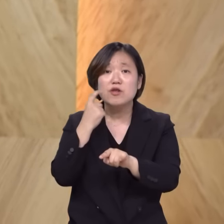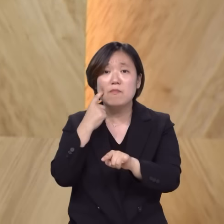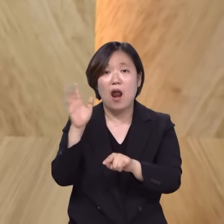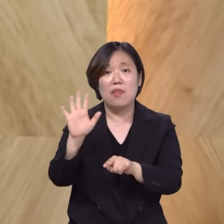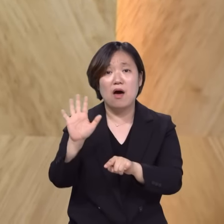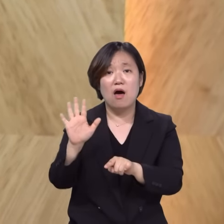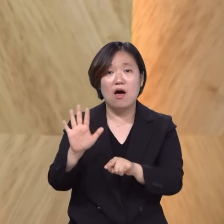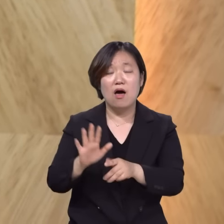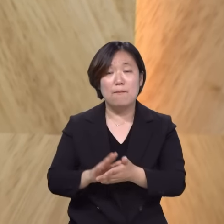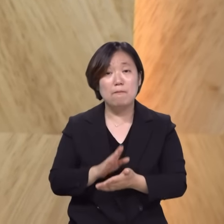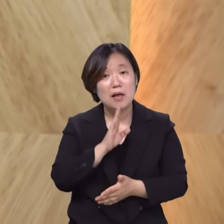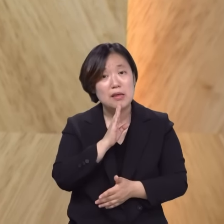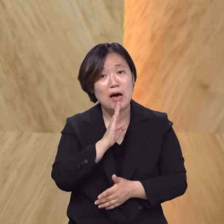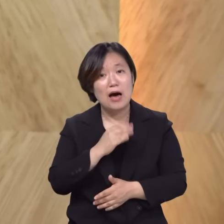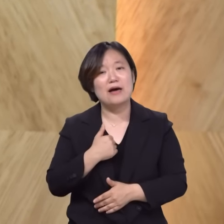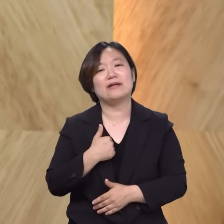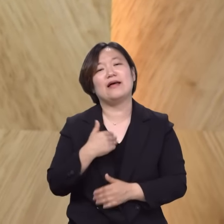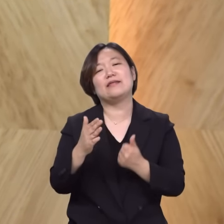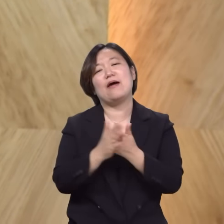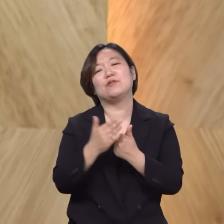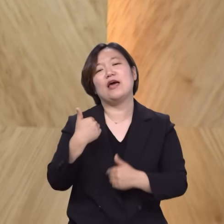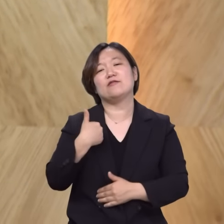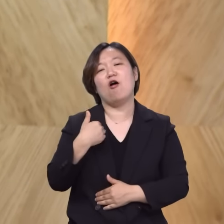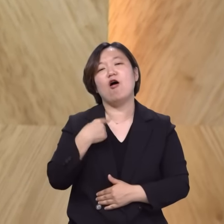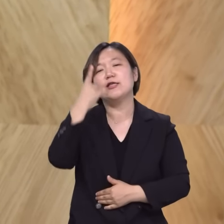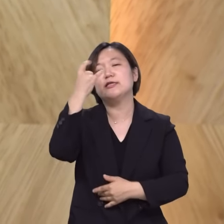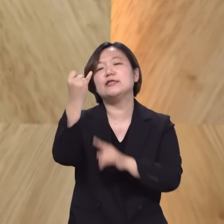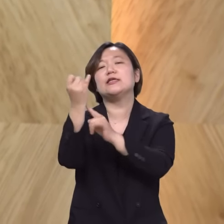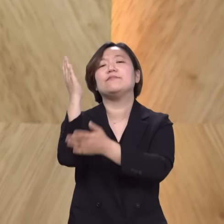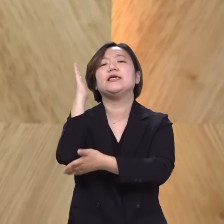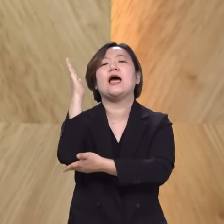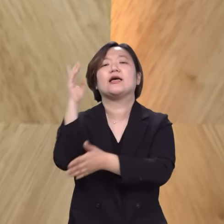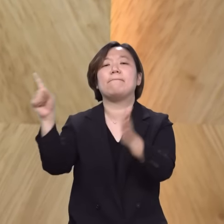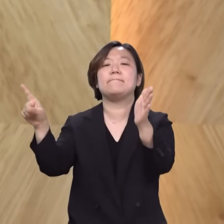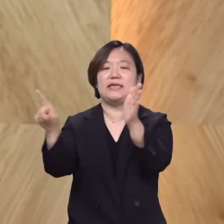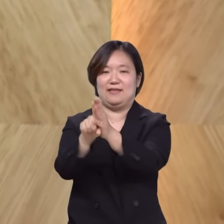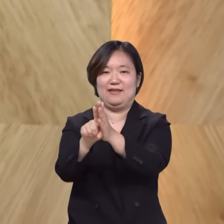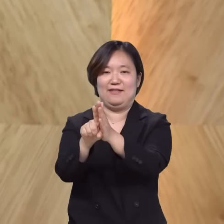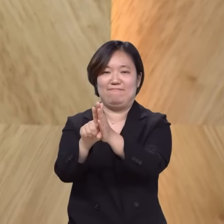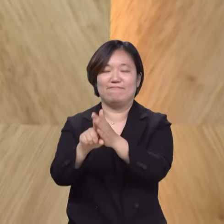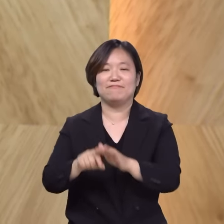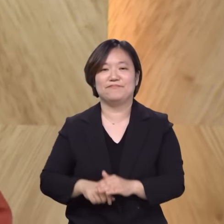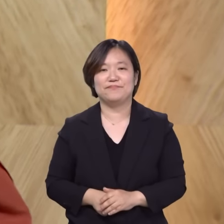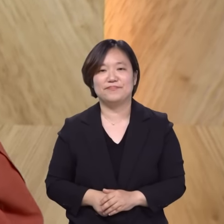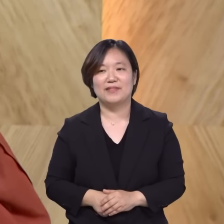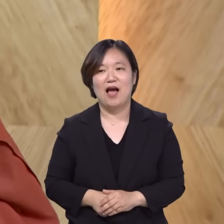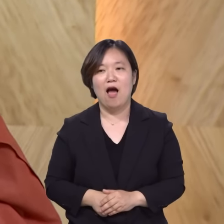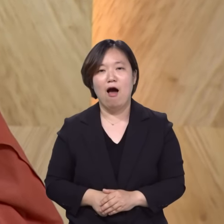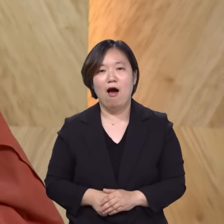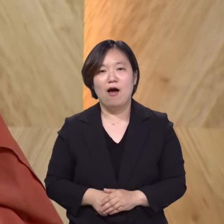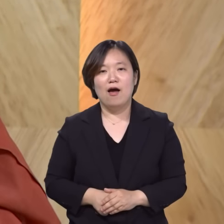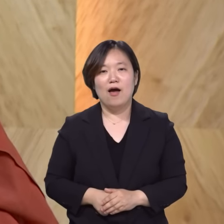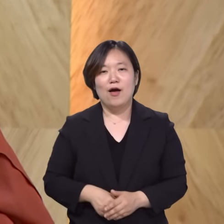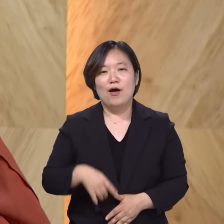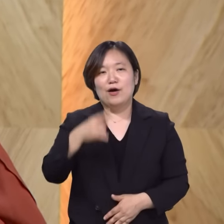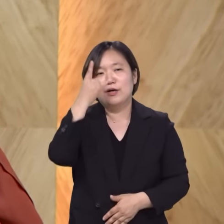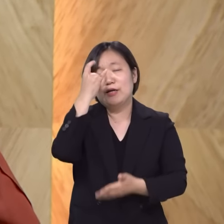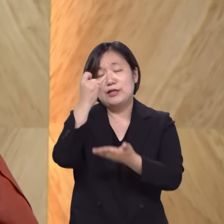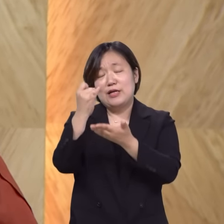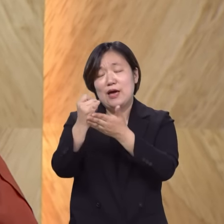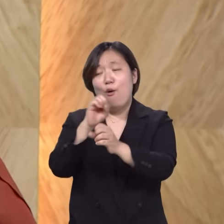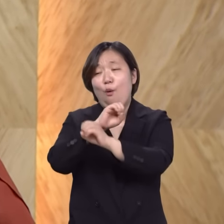일는 없을 거다라고 이제 제가 믿음이 생기더라고요 그래서 그분께서 정말 놀라운 관세